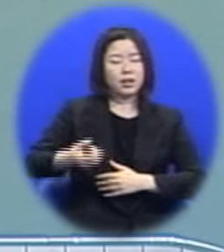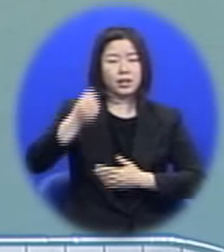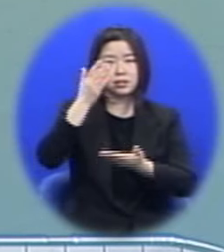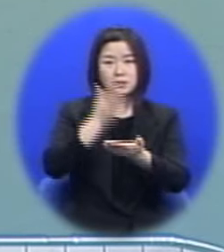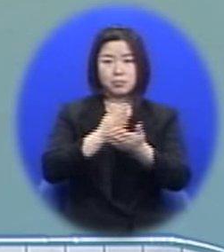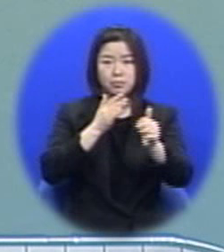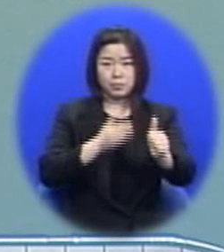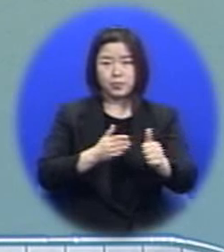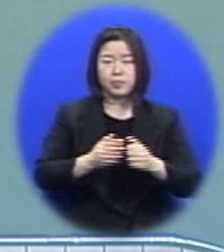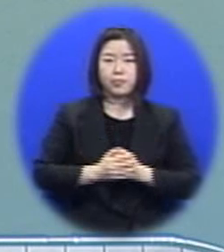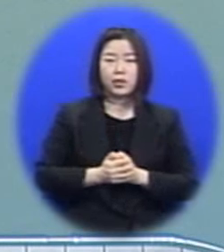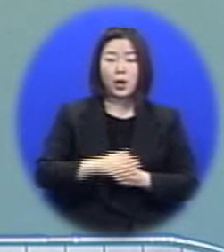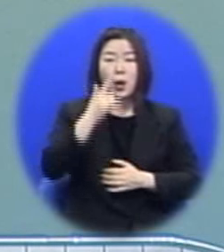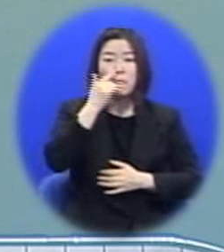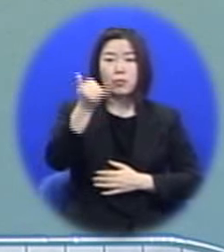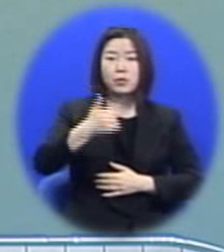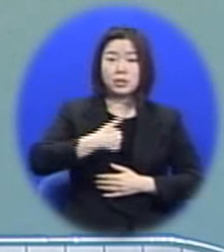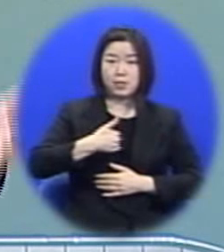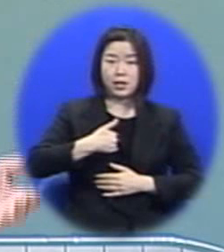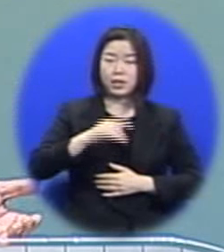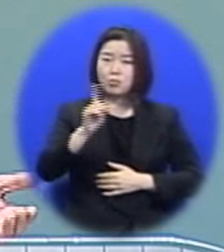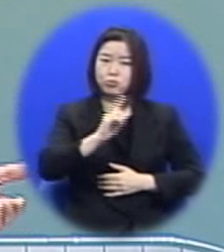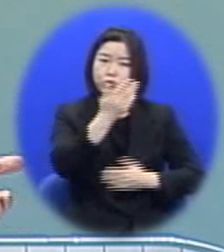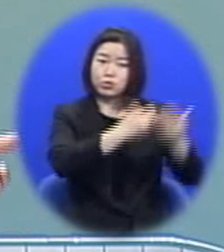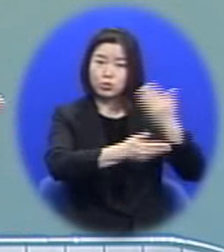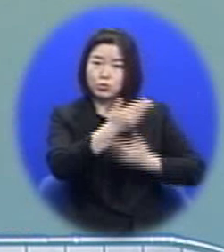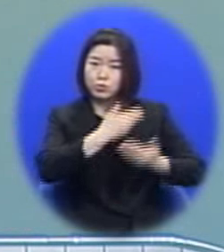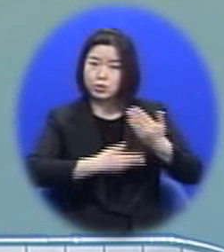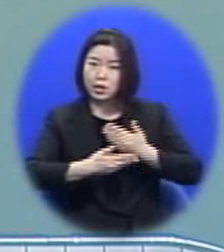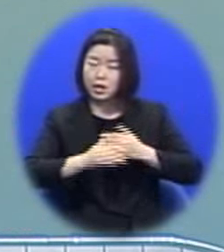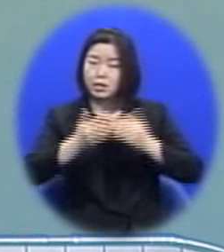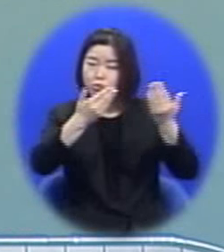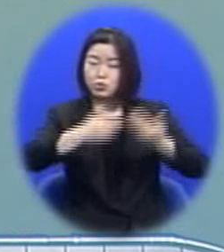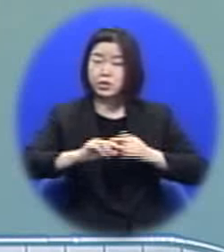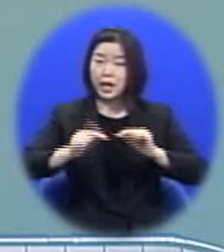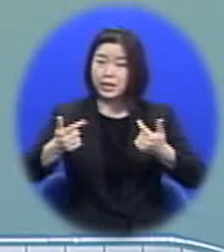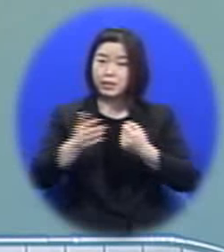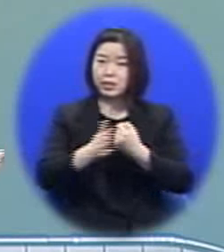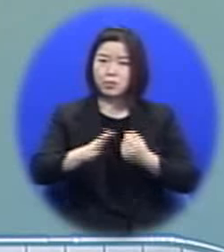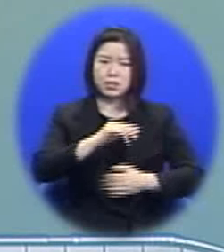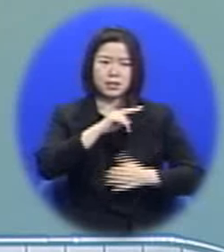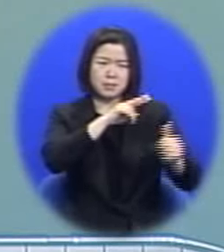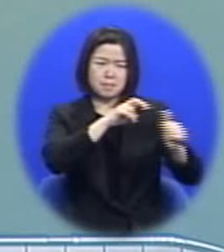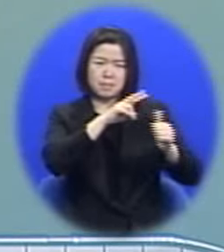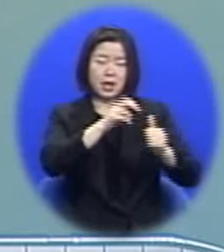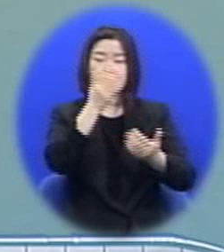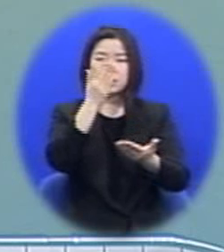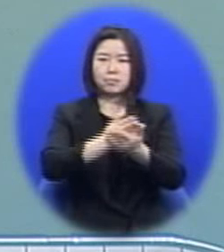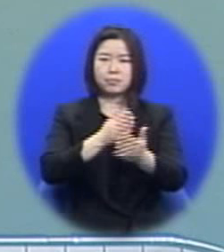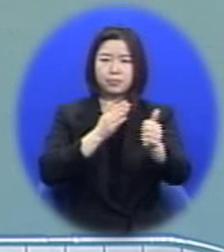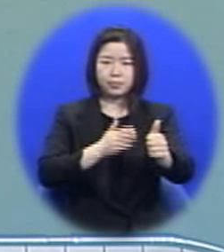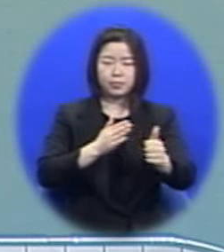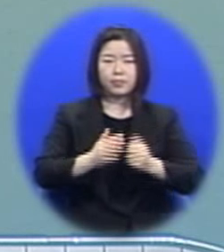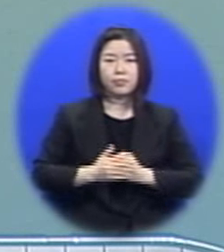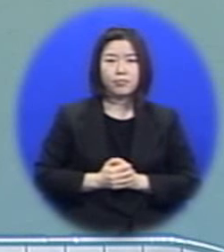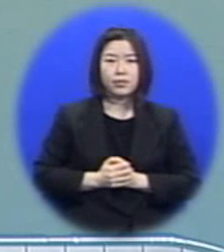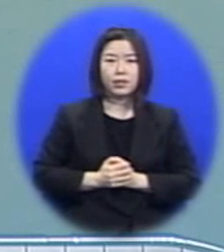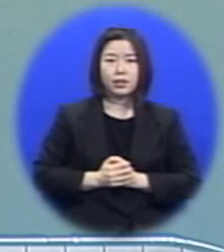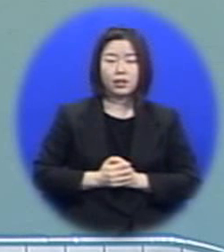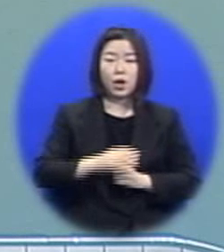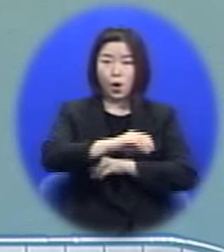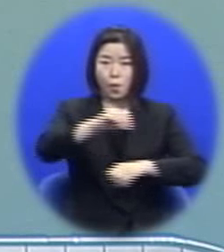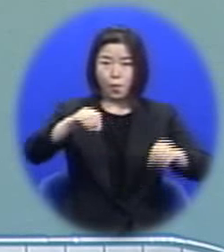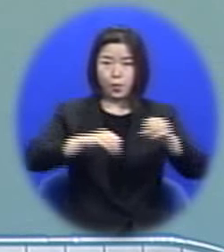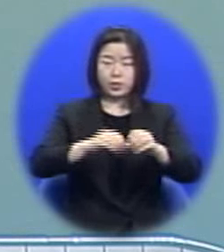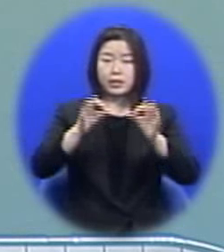마시기 바랍니다. 부모님이 나에게 무슨 유산 물려주지 않은 것 때문에 그것 때문에 원망하지 마시기 바랍니다.